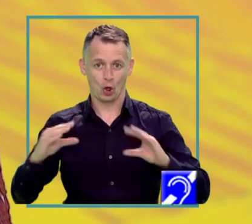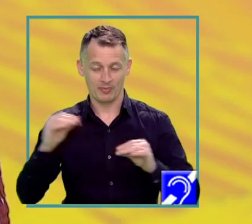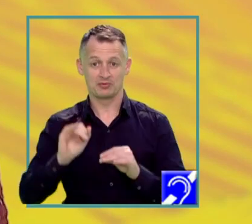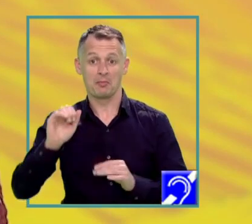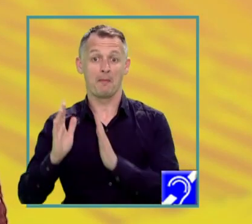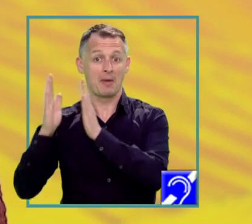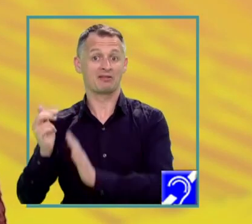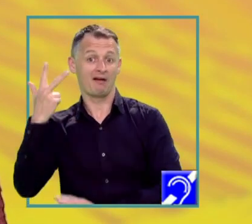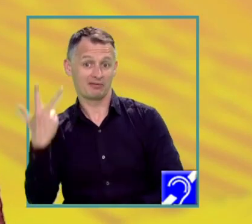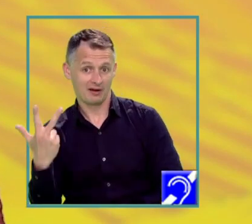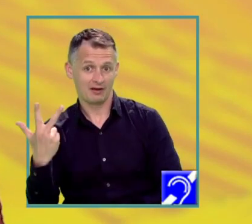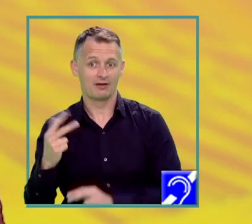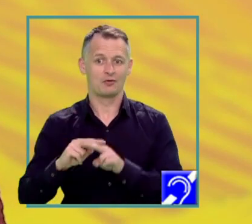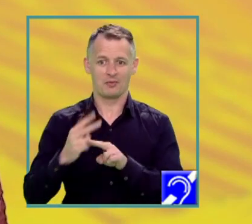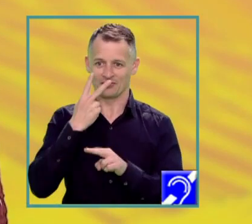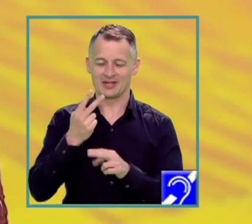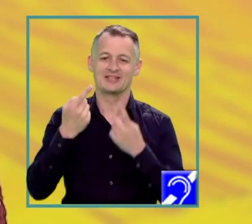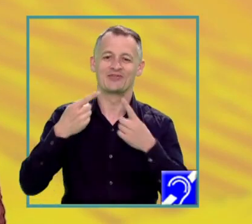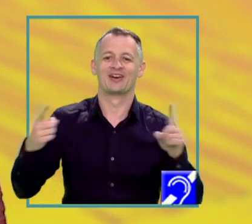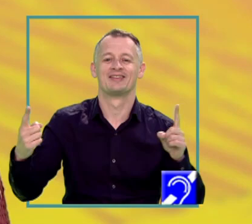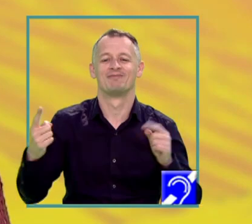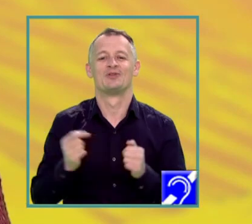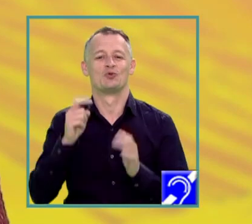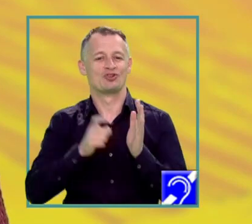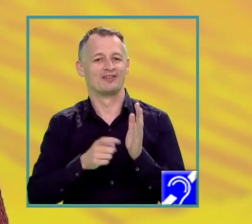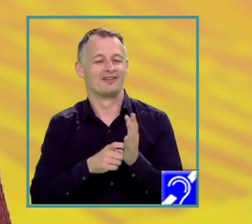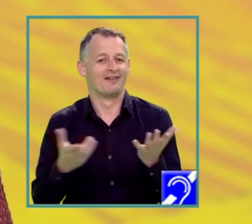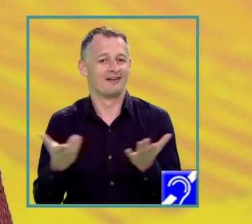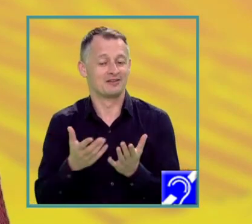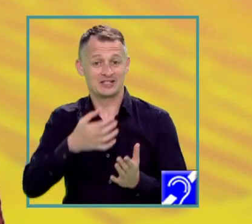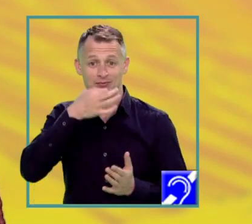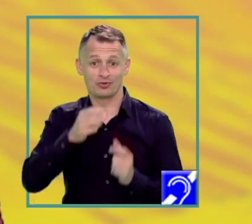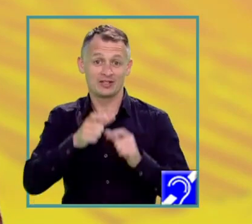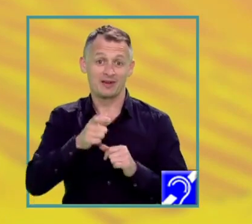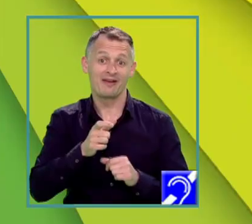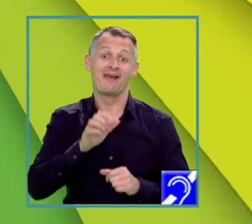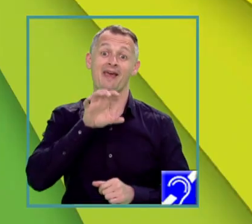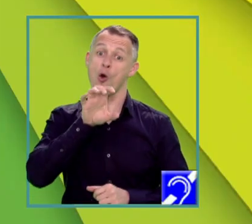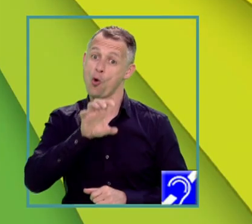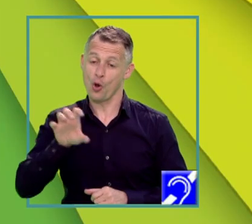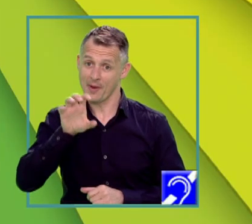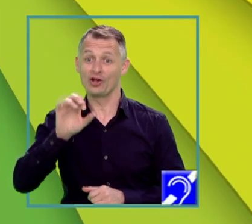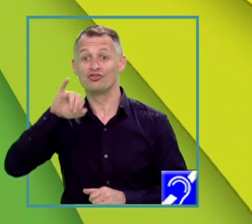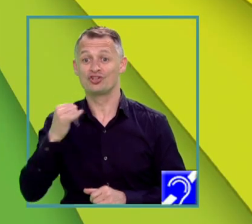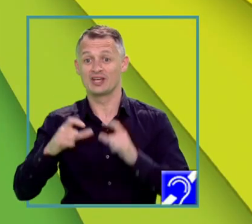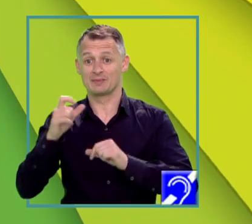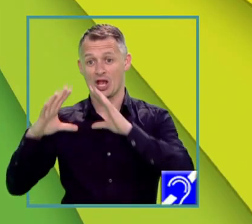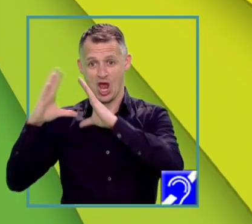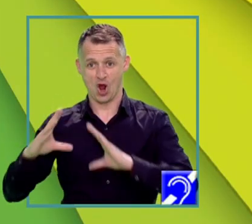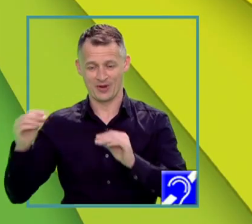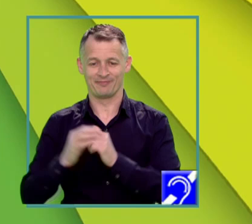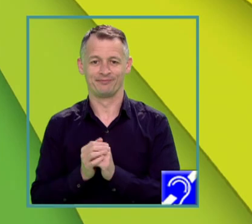o parte a treia după cum o să vedeți puțin diferită cu cerințele care se va referi și Europa așa România să începem Așadar